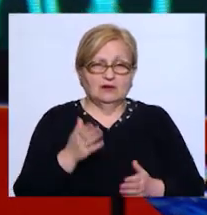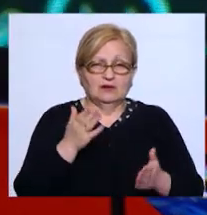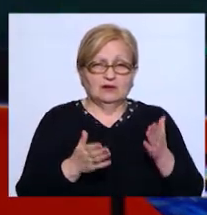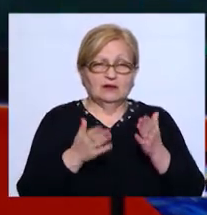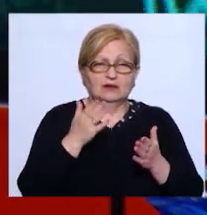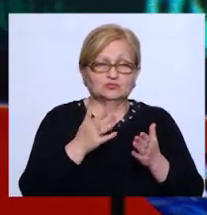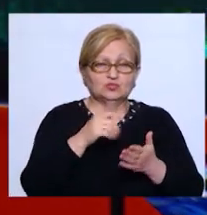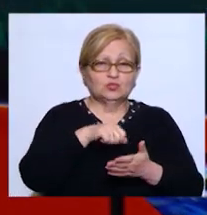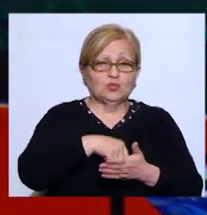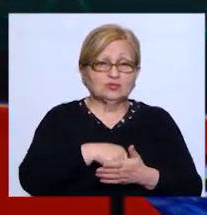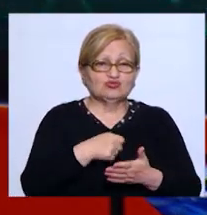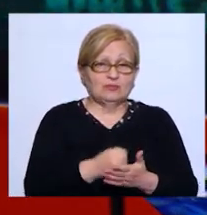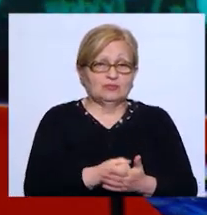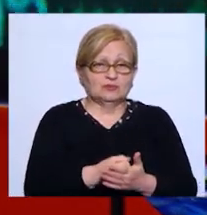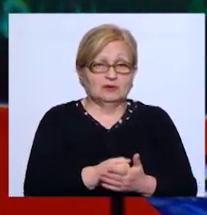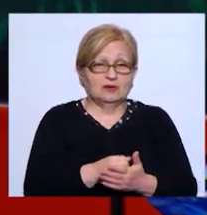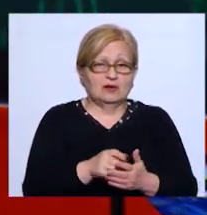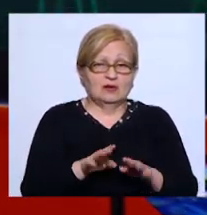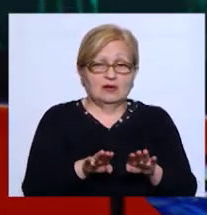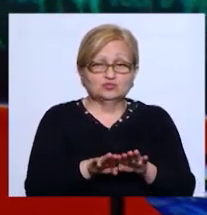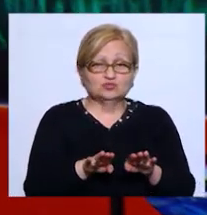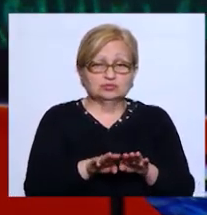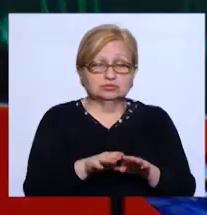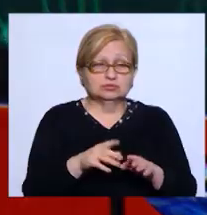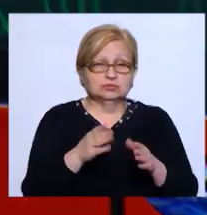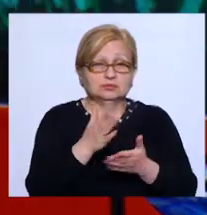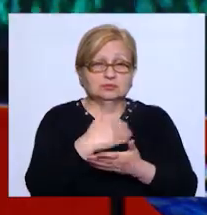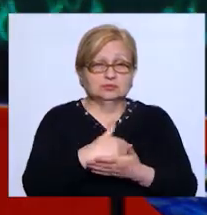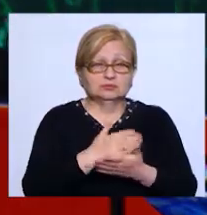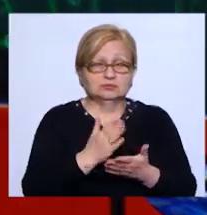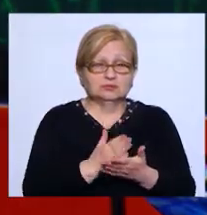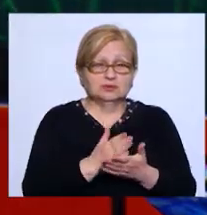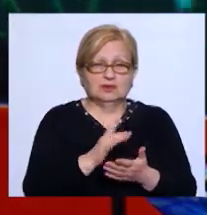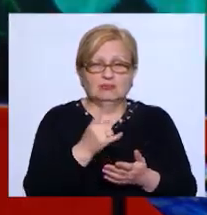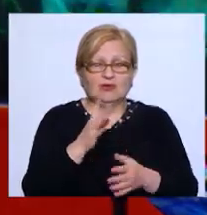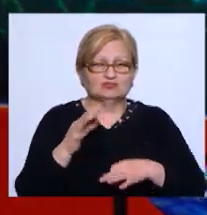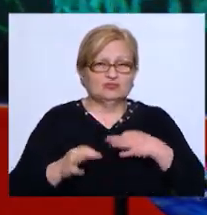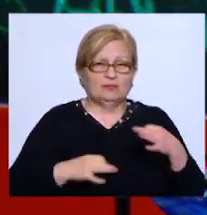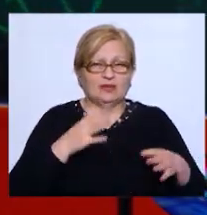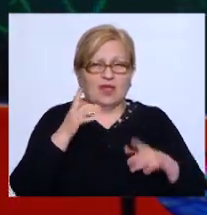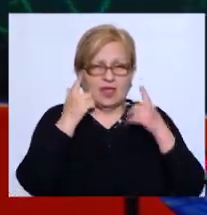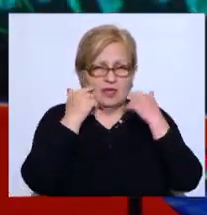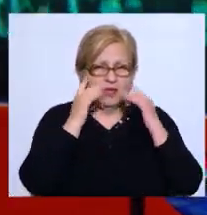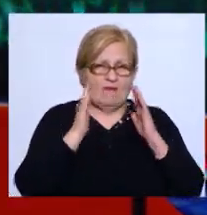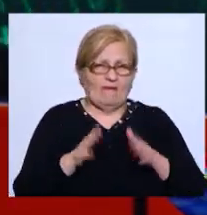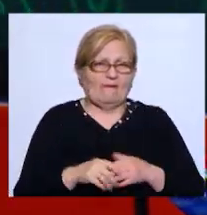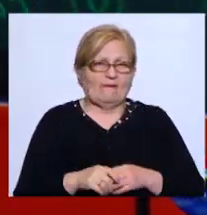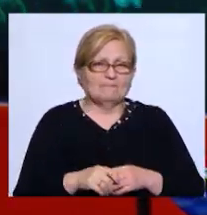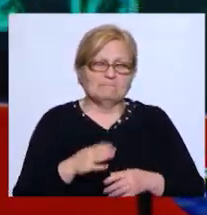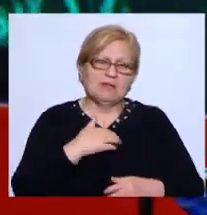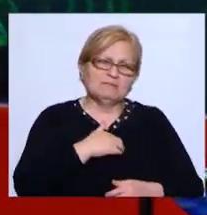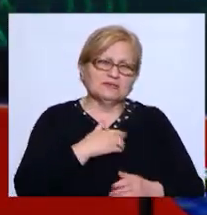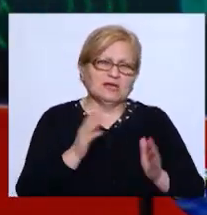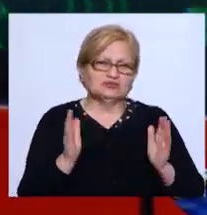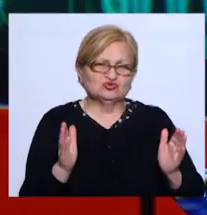და ეს ხაჭაპური თანაბარი ზომის ნაჭრებად ვერ დაჭრა, აუ, იქ ამბავი ტყდება. არა, მე მინდა